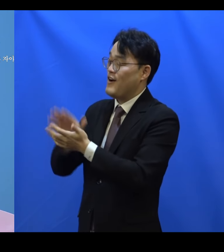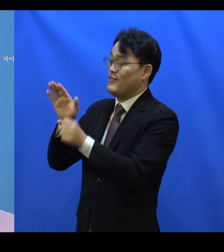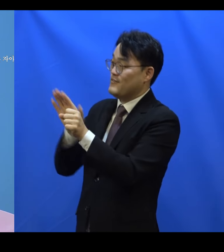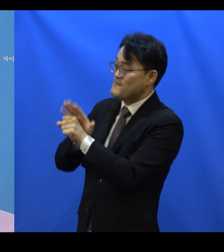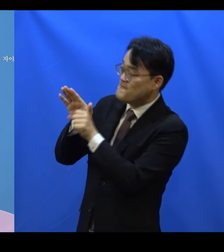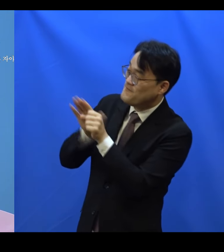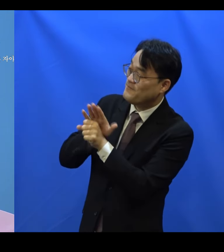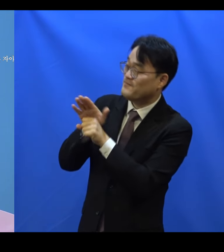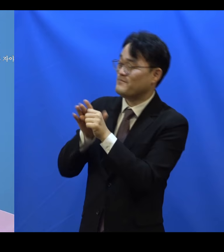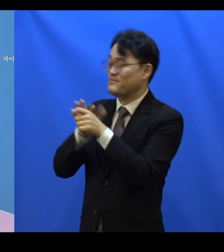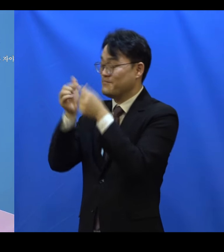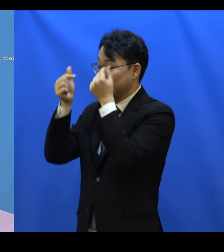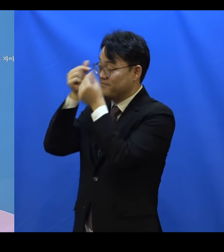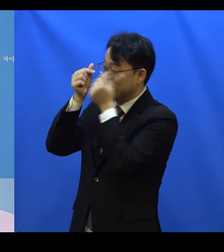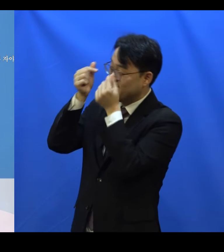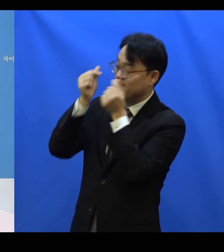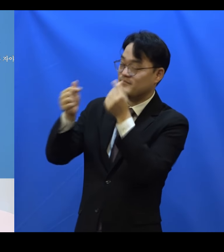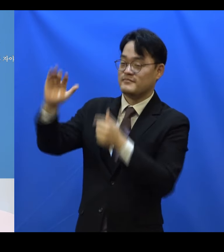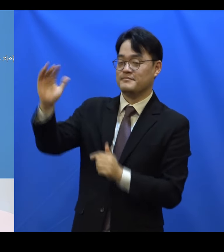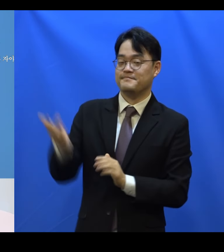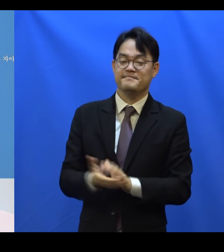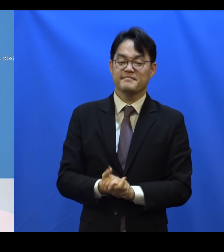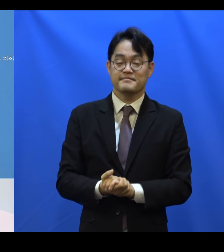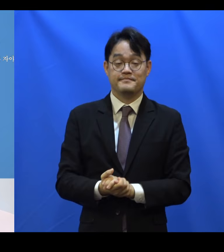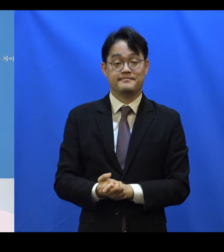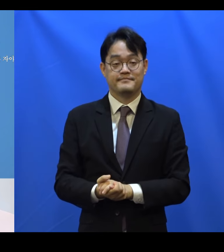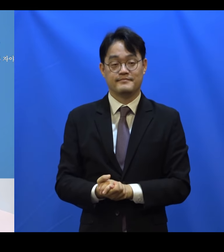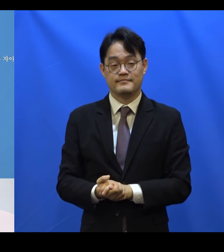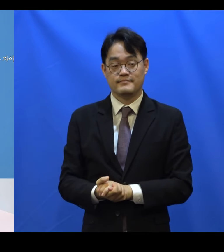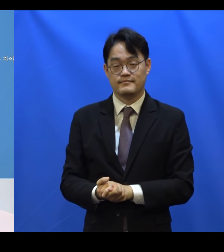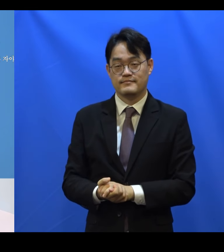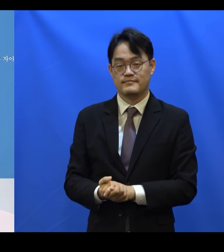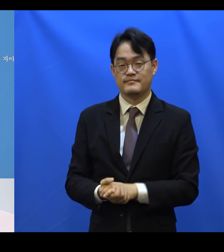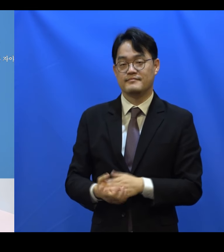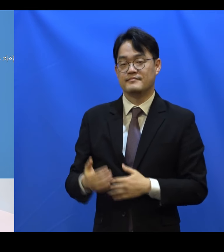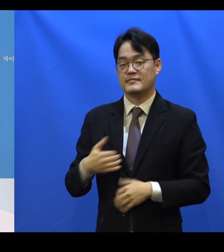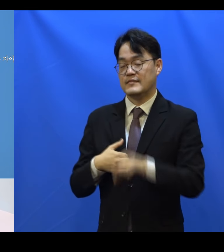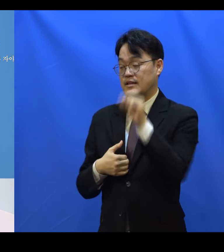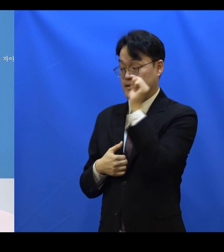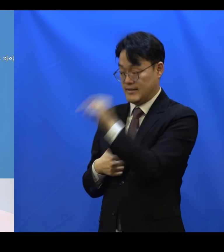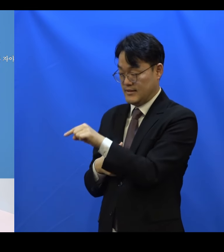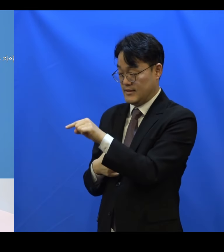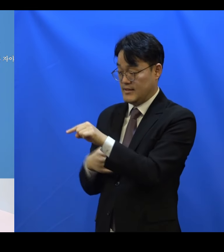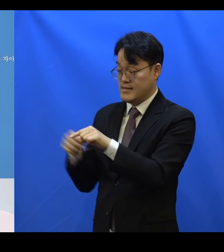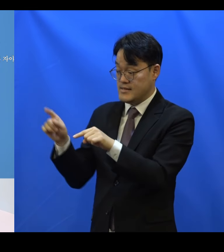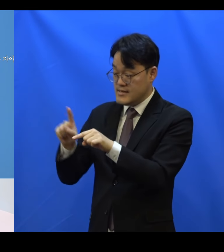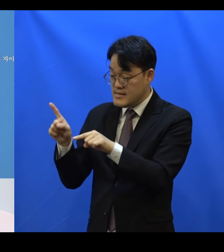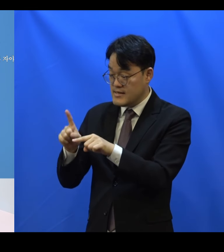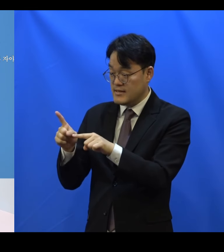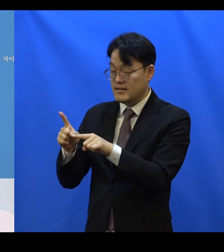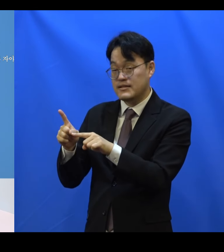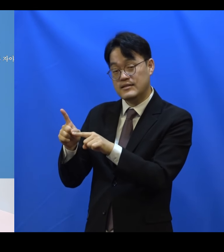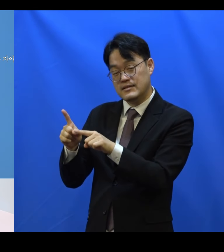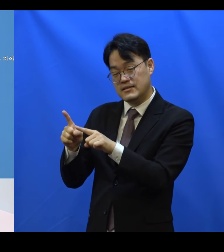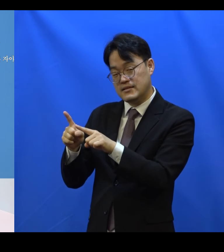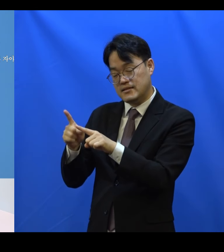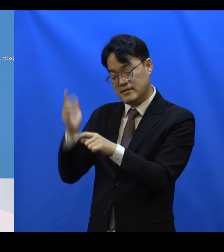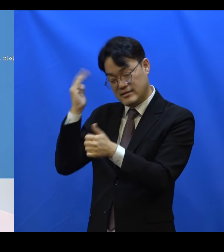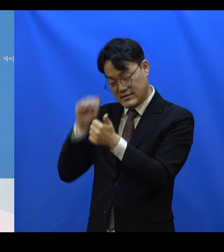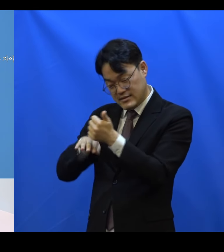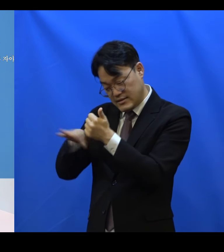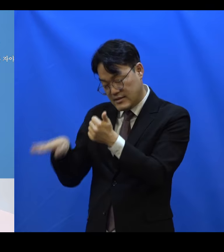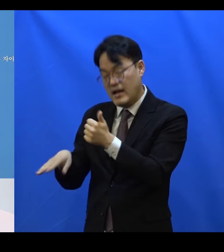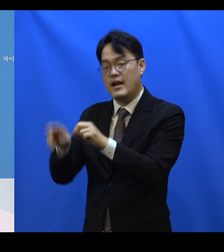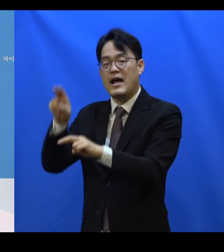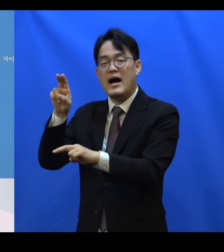자, 내가 그 그늘에 앉아서 심히 기뻐하였고 그 열매는 내 입에 달았도다. 그리스도의 탁월함에 대해서 들은 것만이 아니요 직접 그의